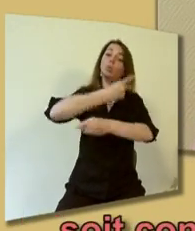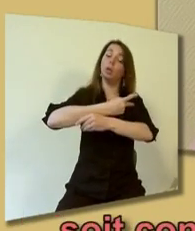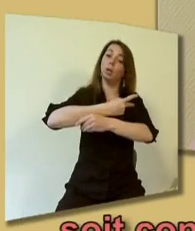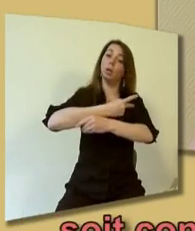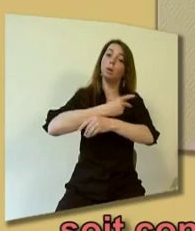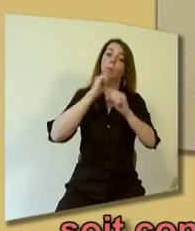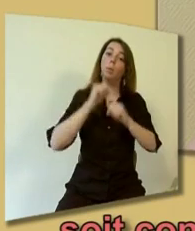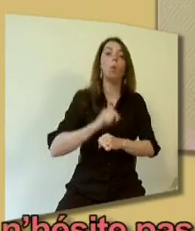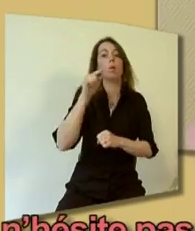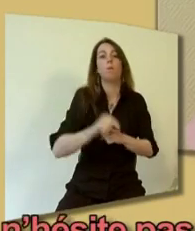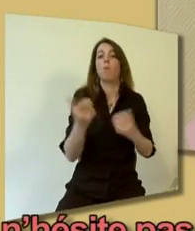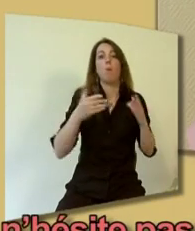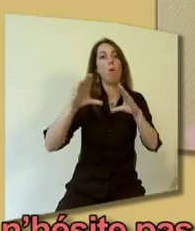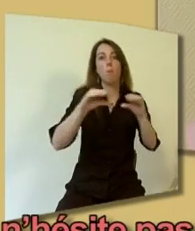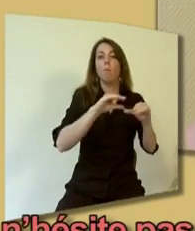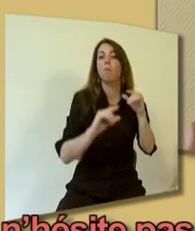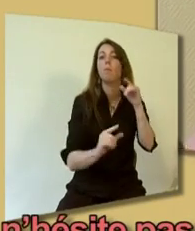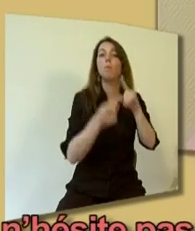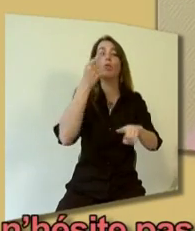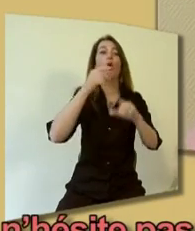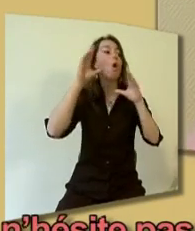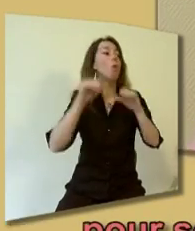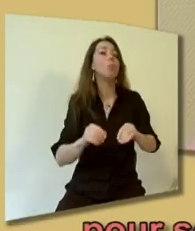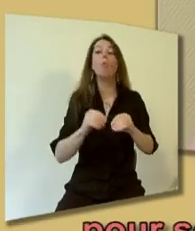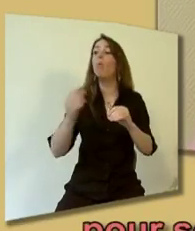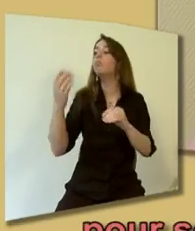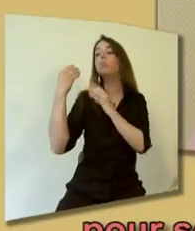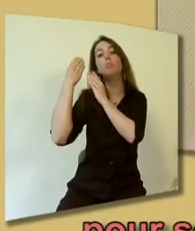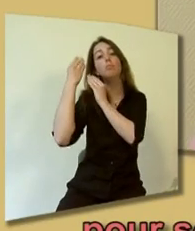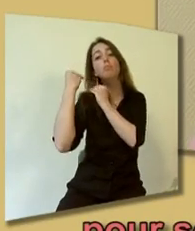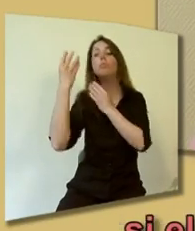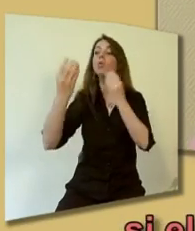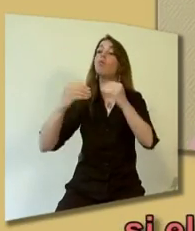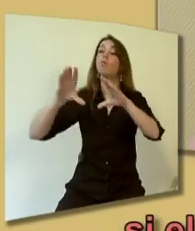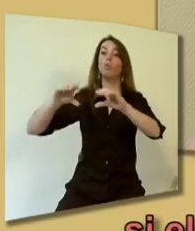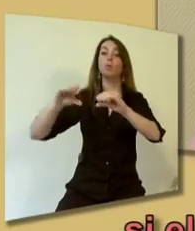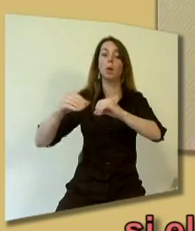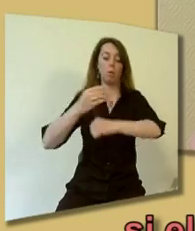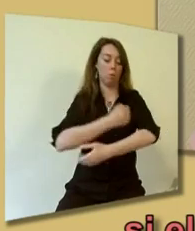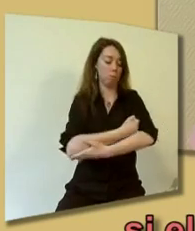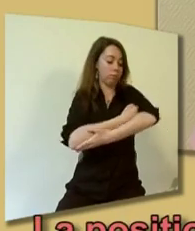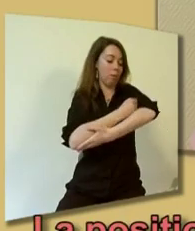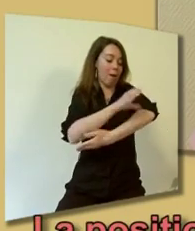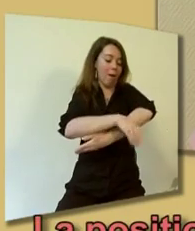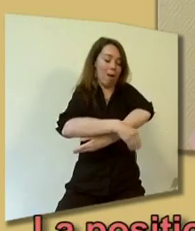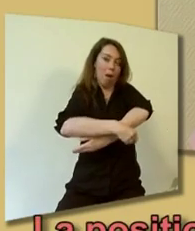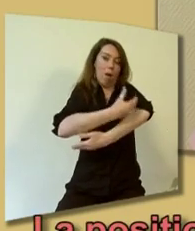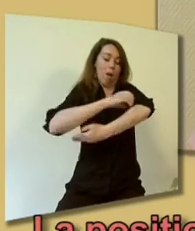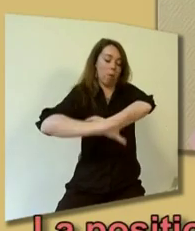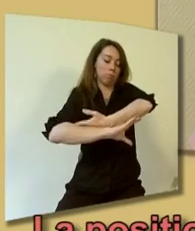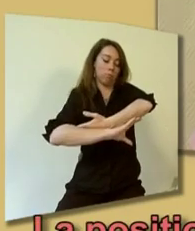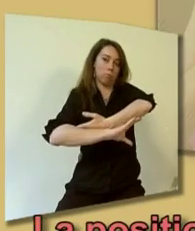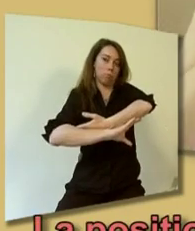confortable et qu'elle n'hésite pas à utiliser des coussins pour soutenir son bras si elle le souhaite. La position la